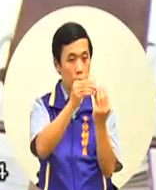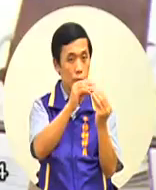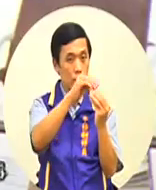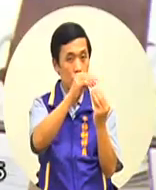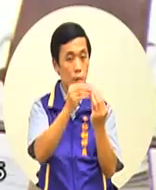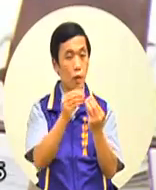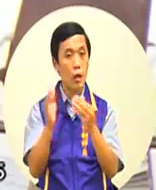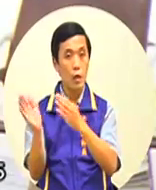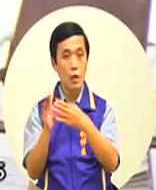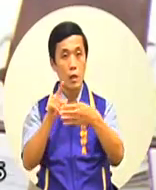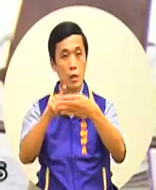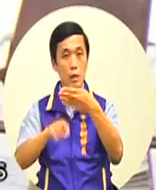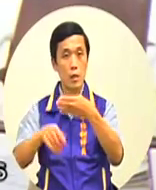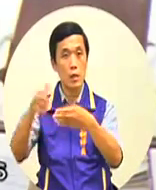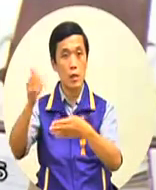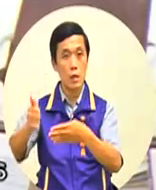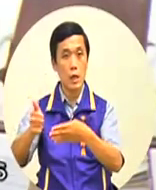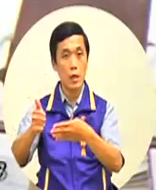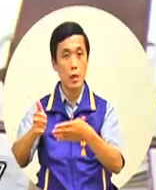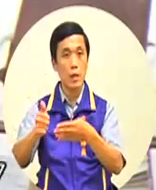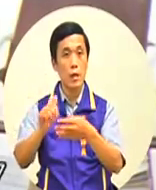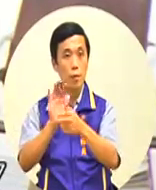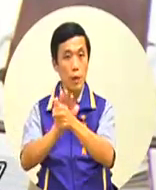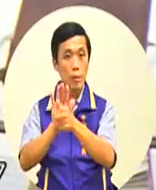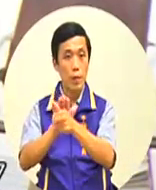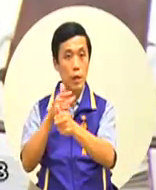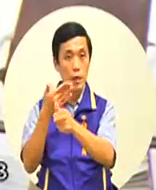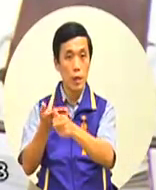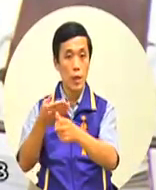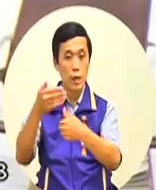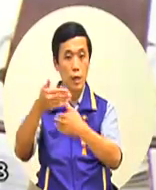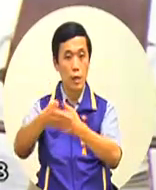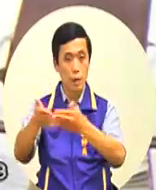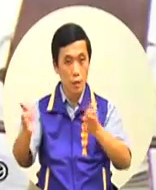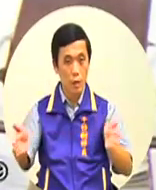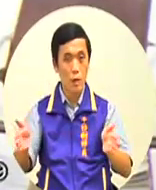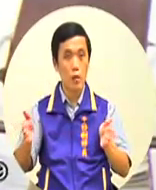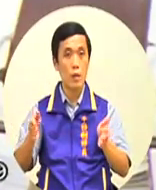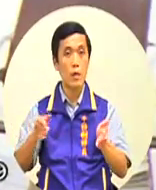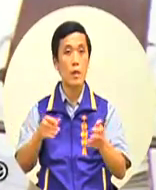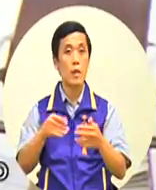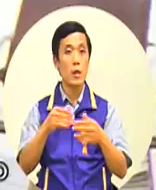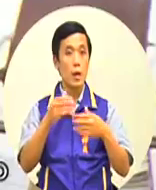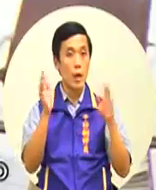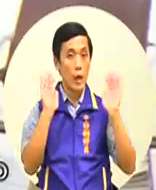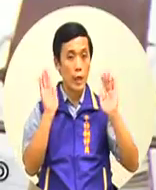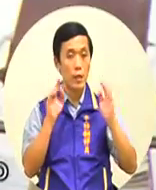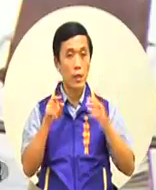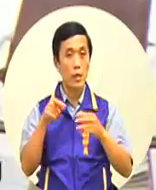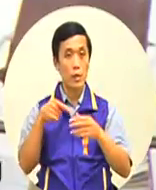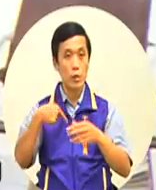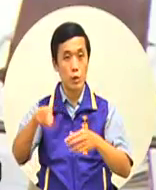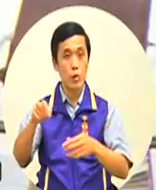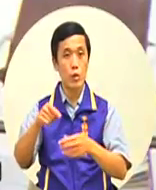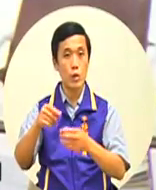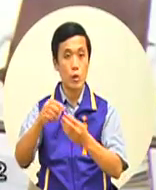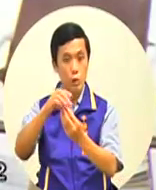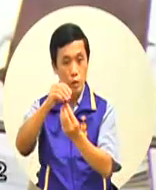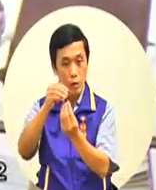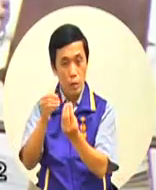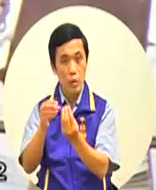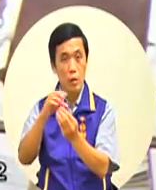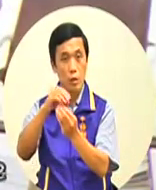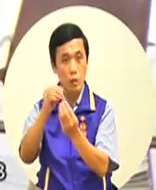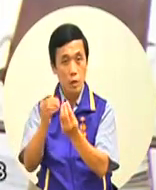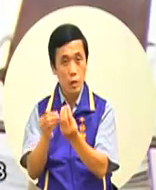这个空间哦，伫大家囡仔底下包水饺，哦啊底下撒水饺，哦当然撒水饺是咱理事长帮伊撒，啊但